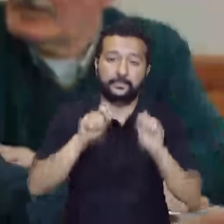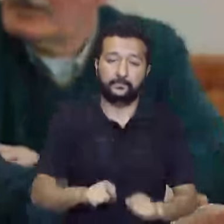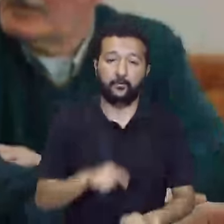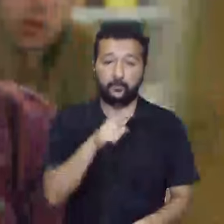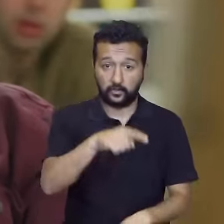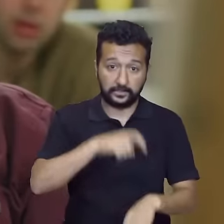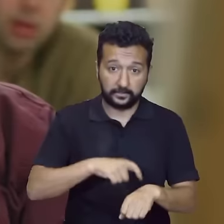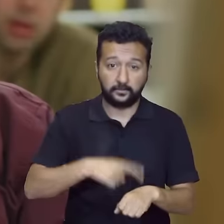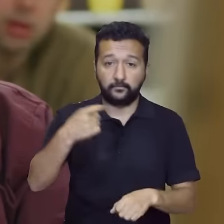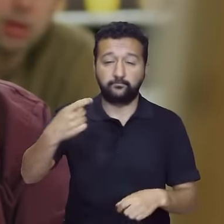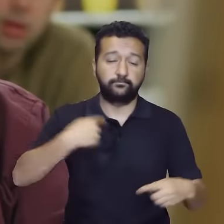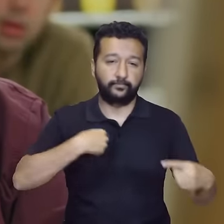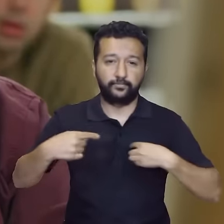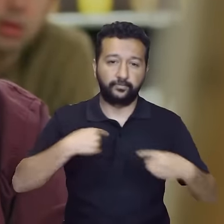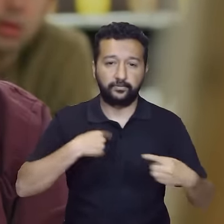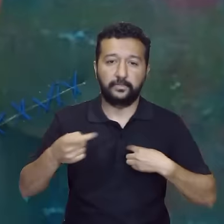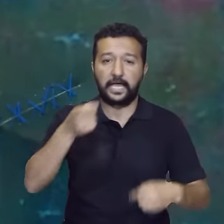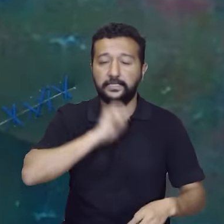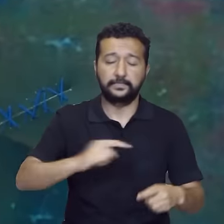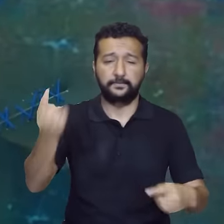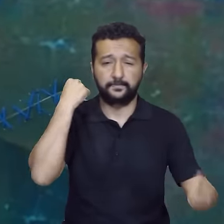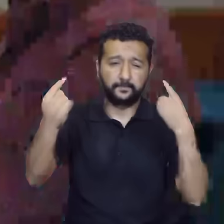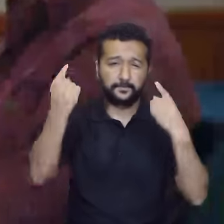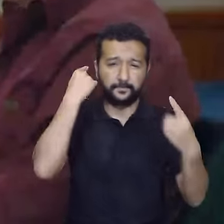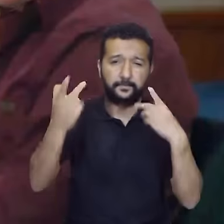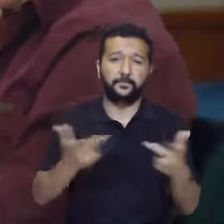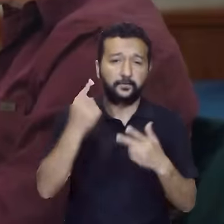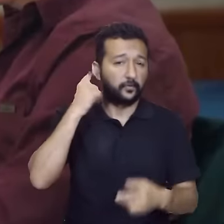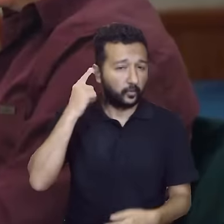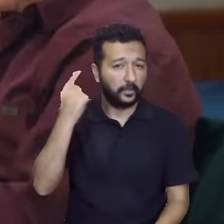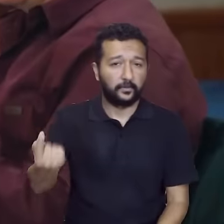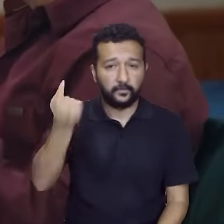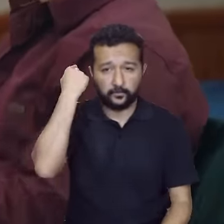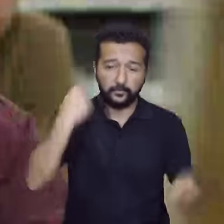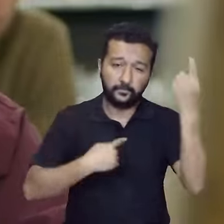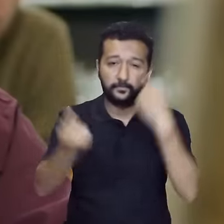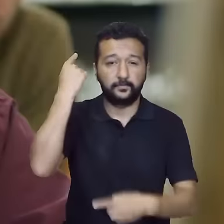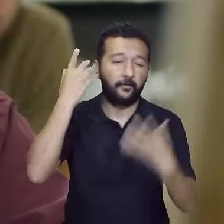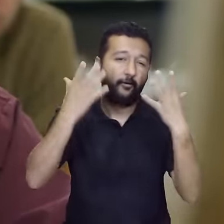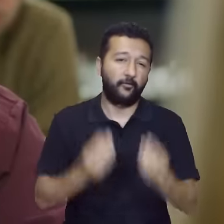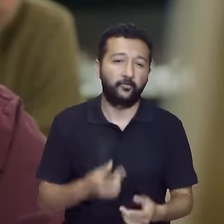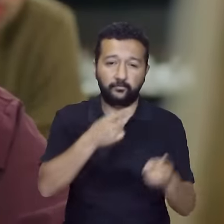atıyor. Bu esnada kurşunlar vızır vızır kulağından, orasından, burasından geçiyor